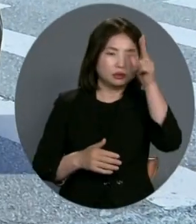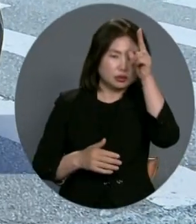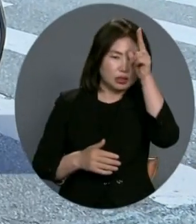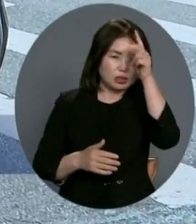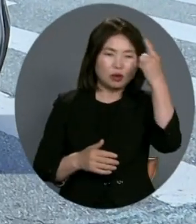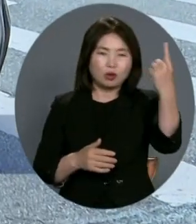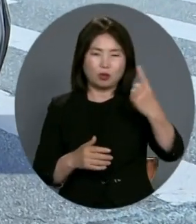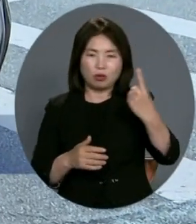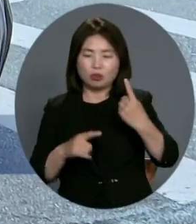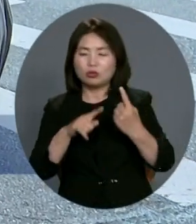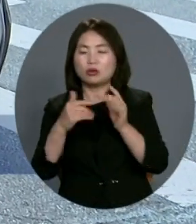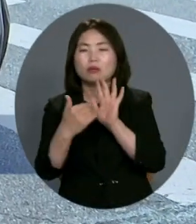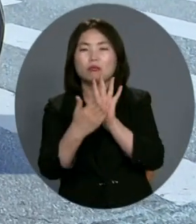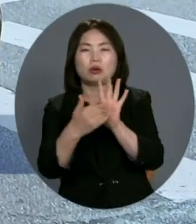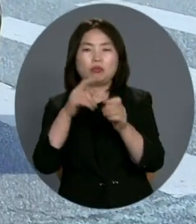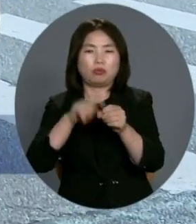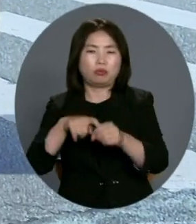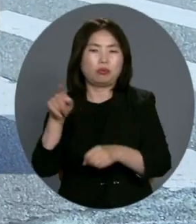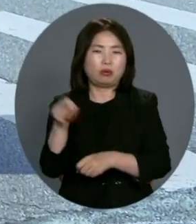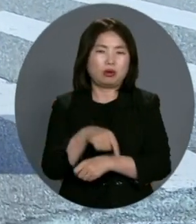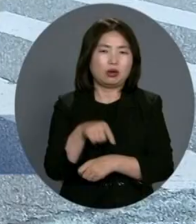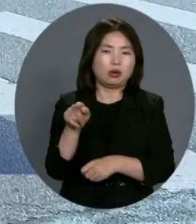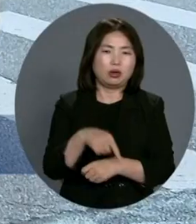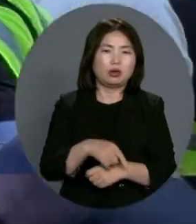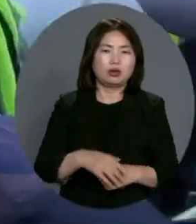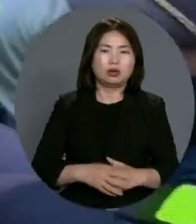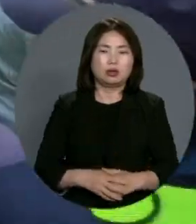이유가 우리 막으로.